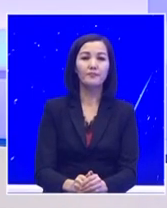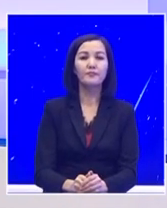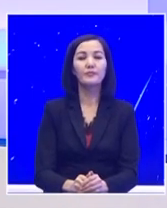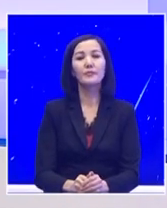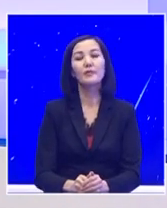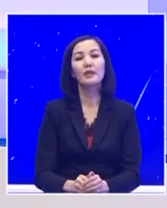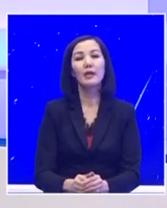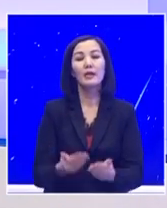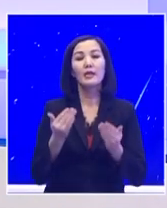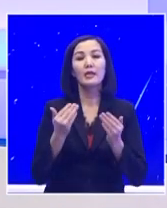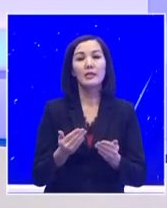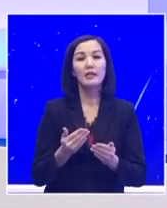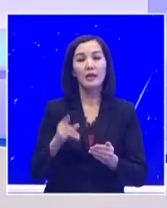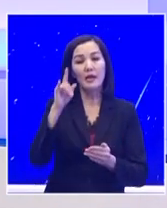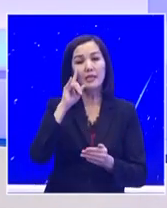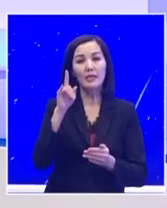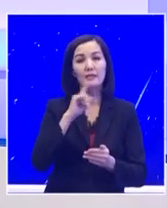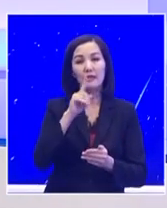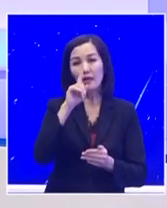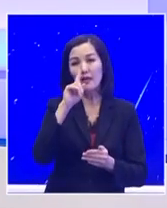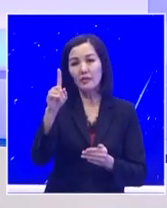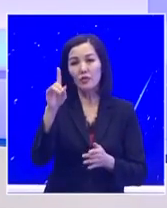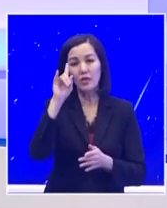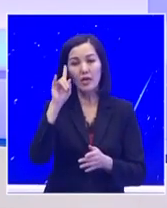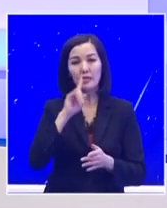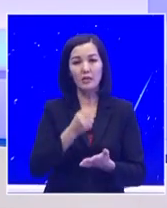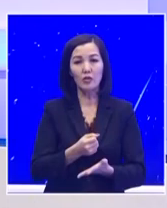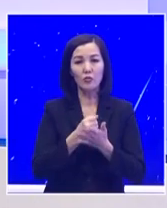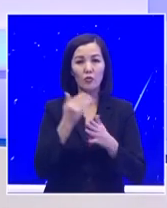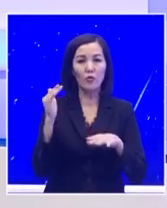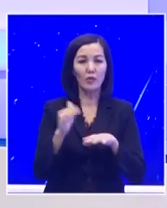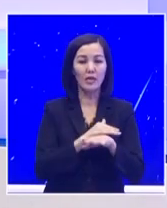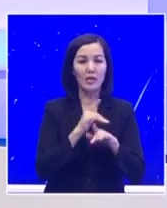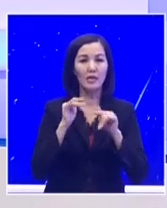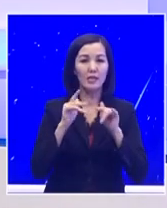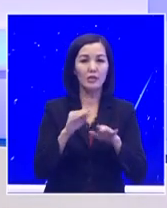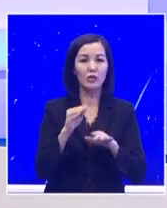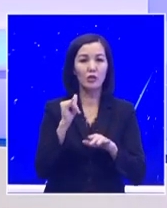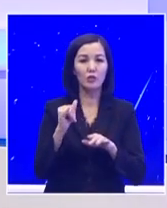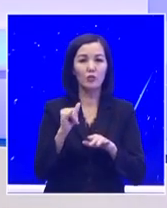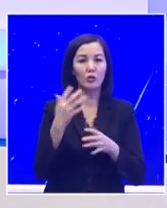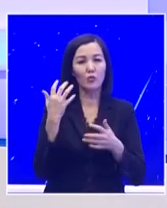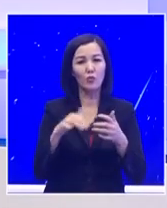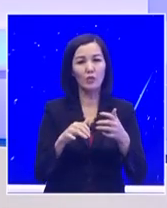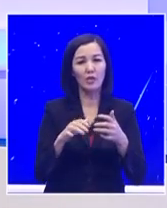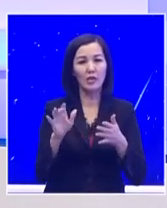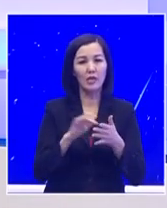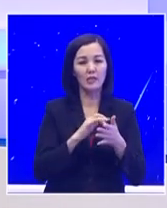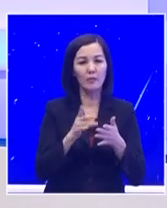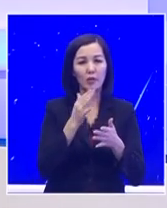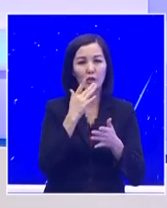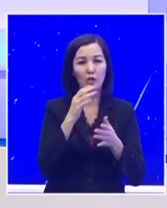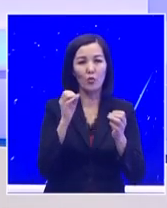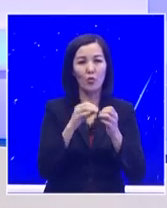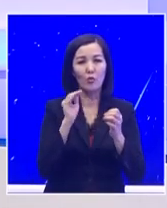Хабарым жалғастырамыз. Елден алыста жүрген қазақтарды қолдау егіз. Жетсу жеріне жылына орташа есеппен шетелден 10